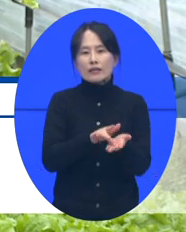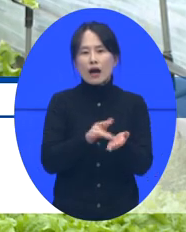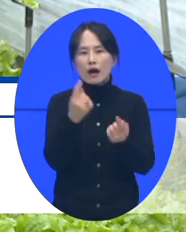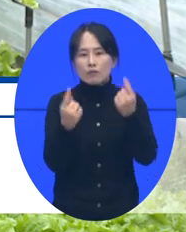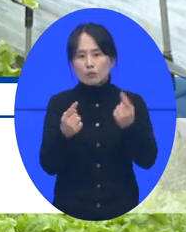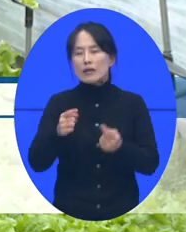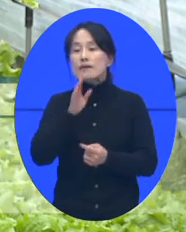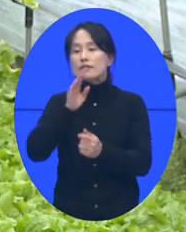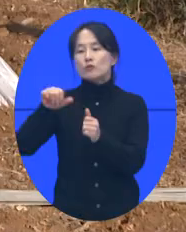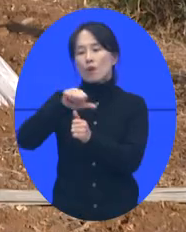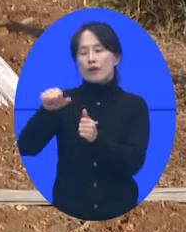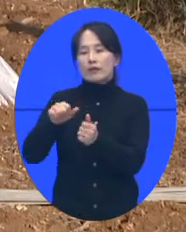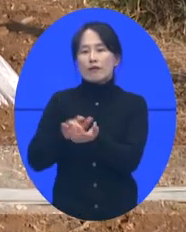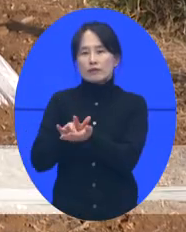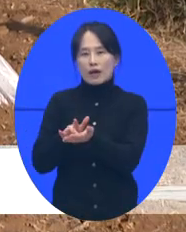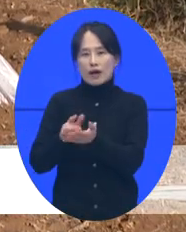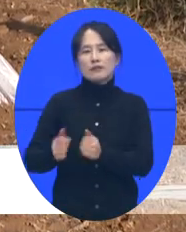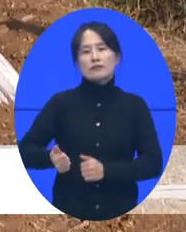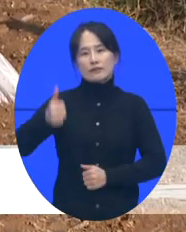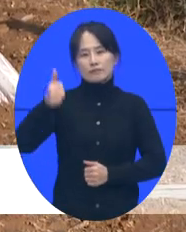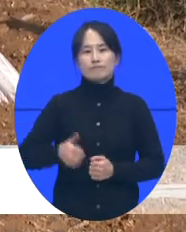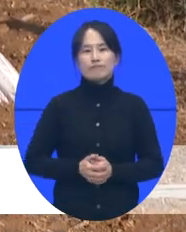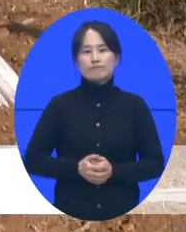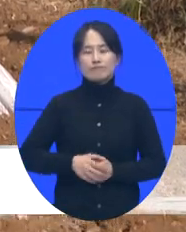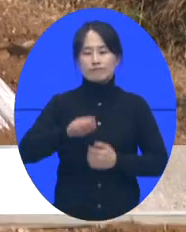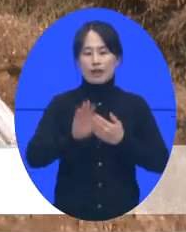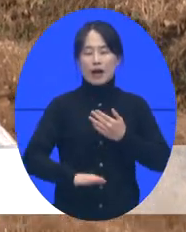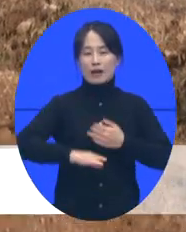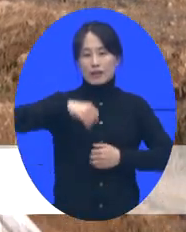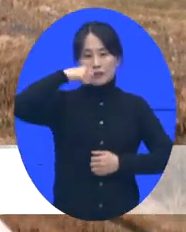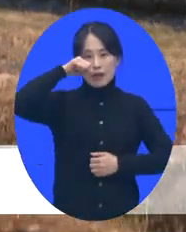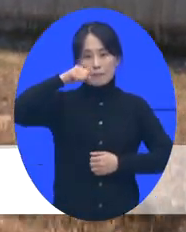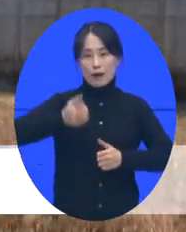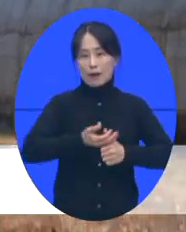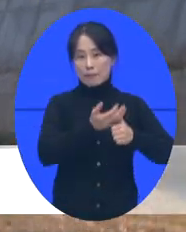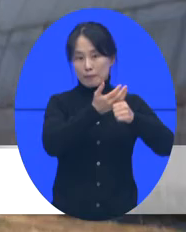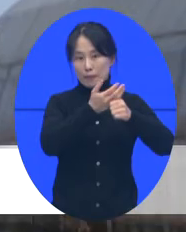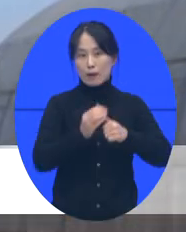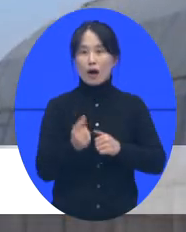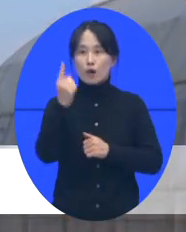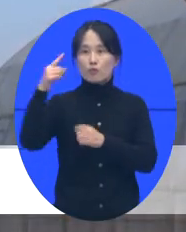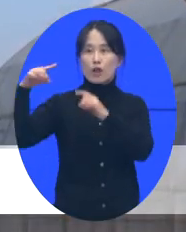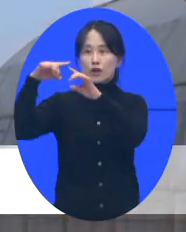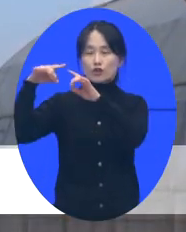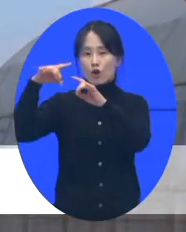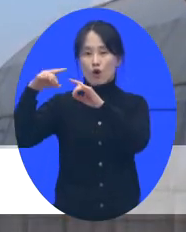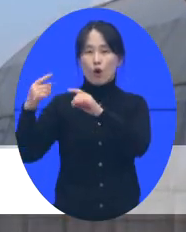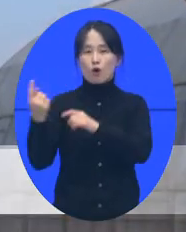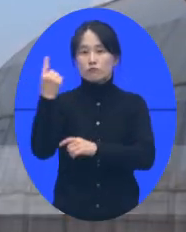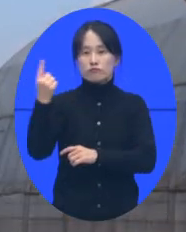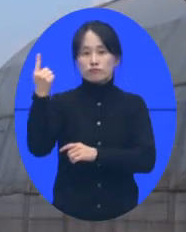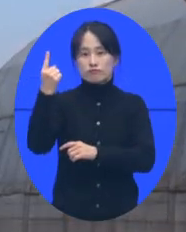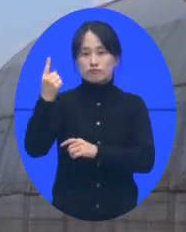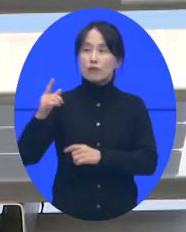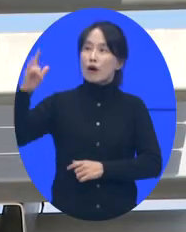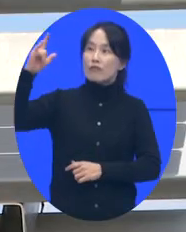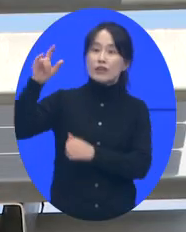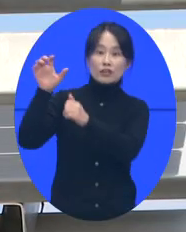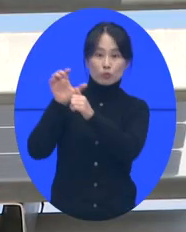게 한결 유리하죠. 아래는 양파가 자라고 위에는 전력 생산이 한창. 영농형